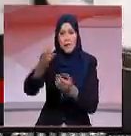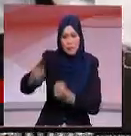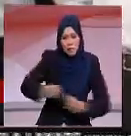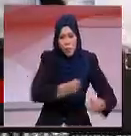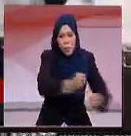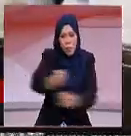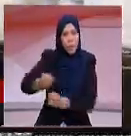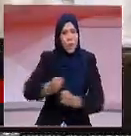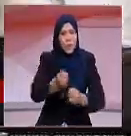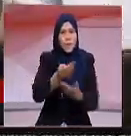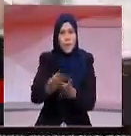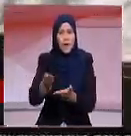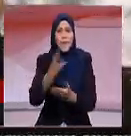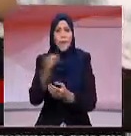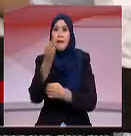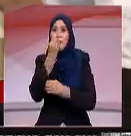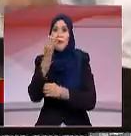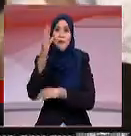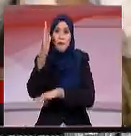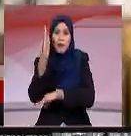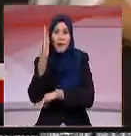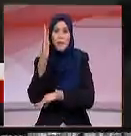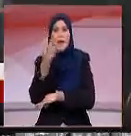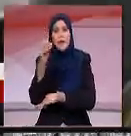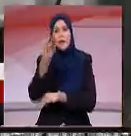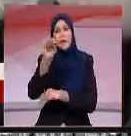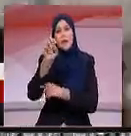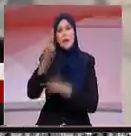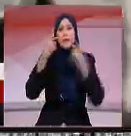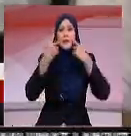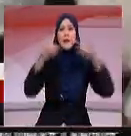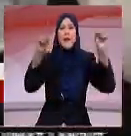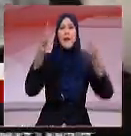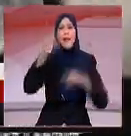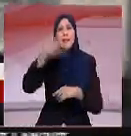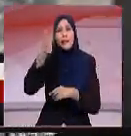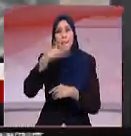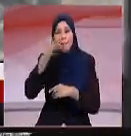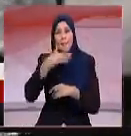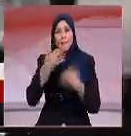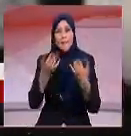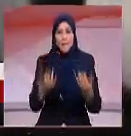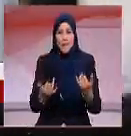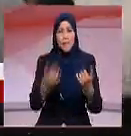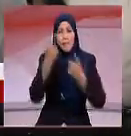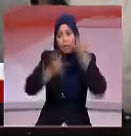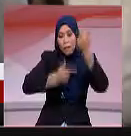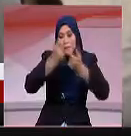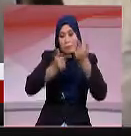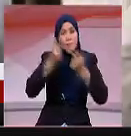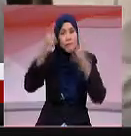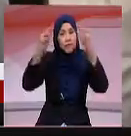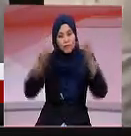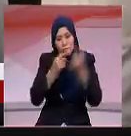sebuah gereja jalan soto makan tengah hari dengan menyebut terkenal Melaka asam pedas sebagai simbolik lawatan Perdana Menteri